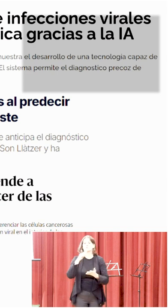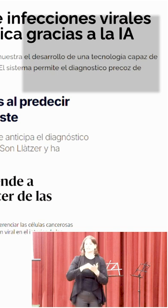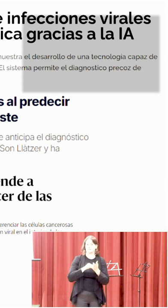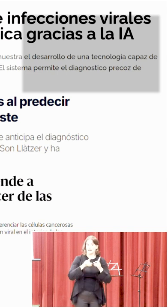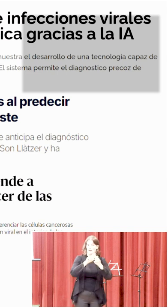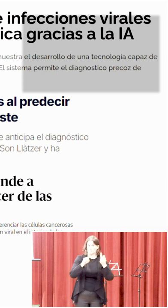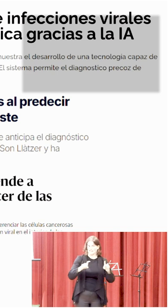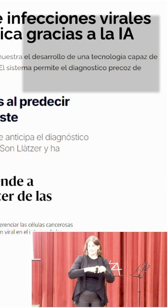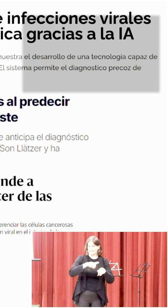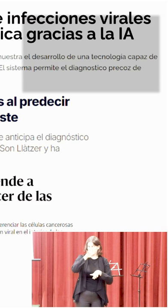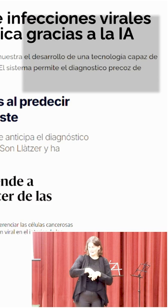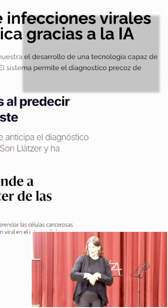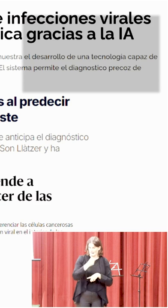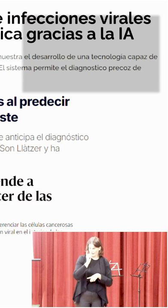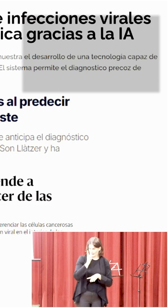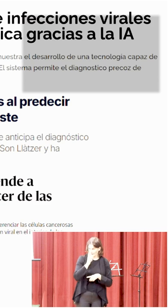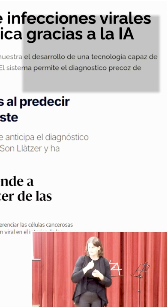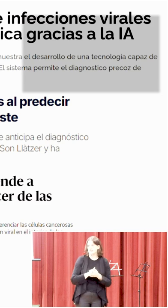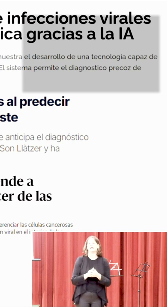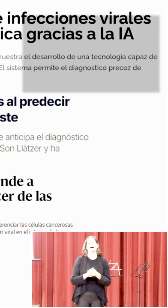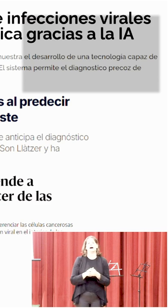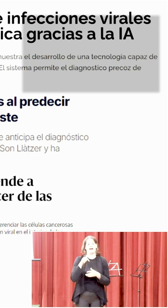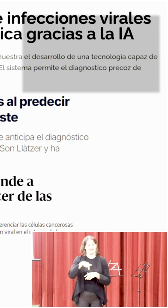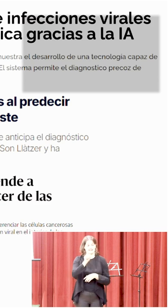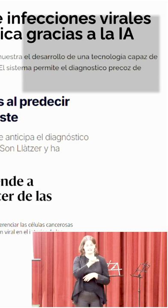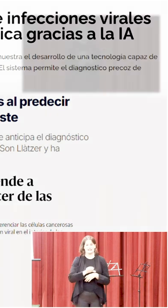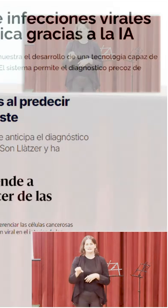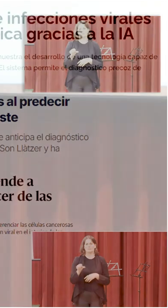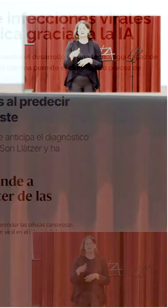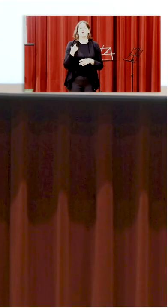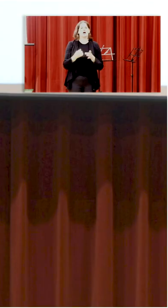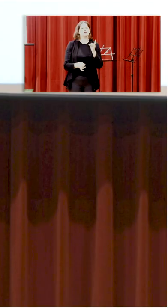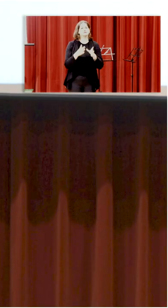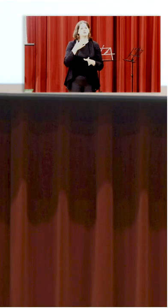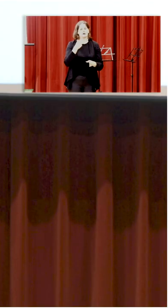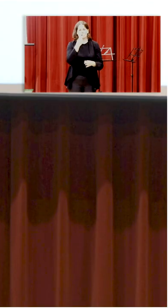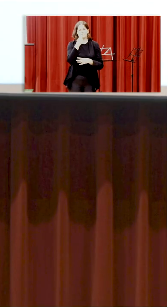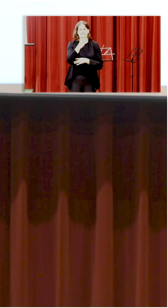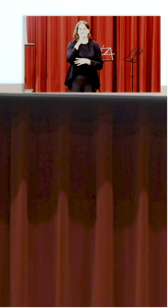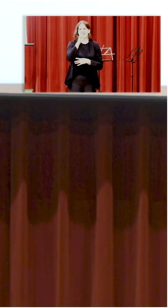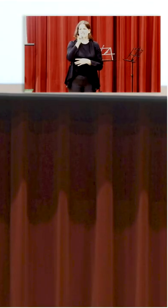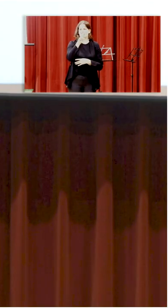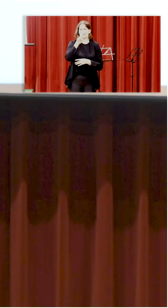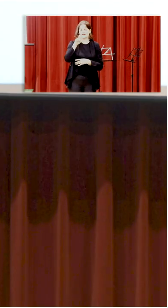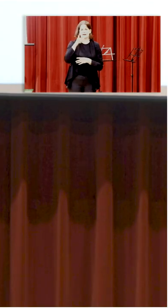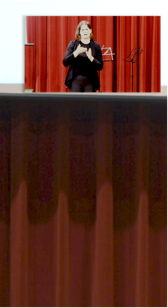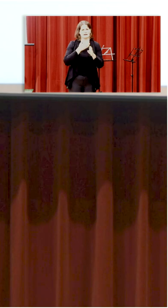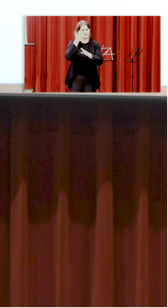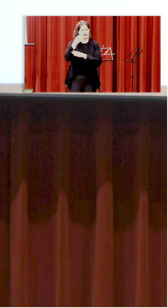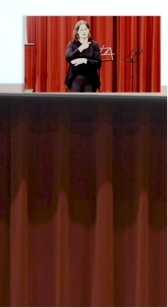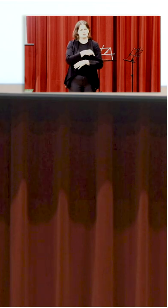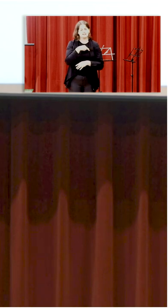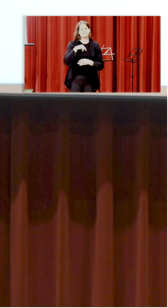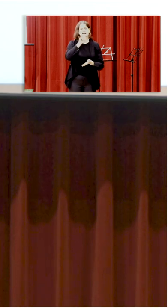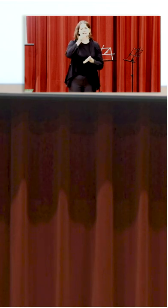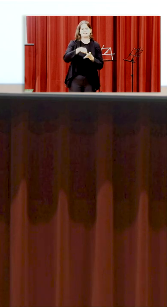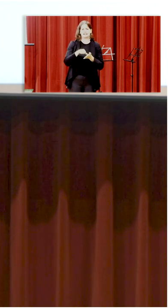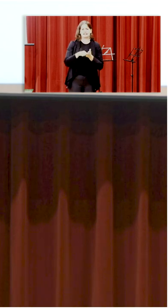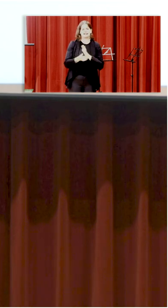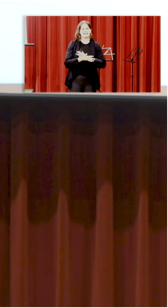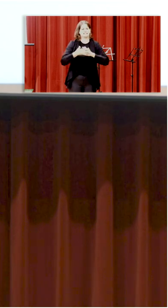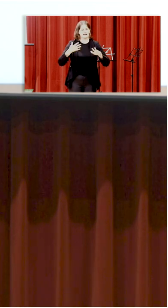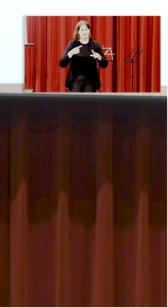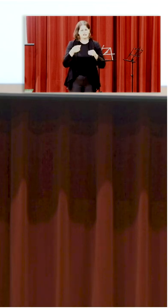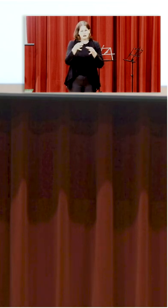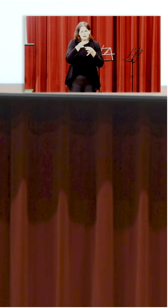Suïssa, el Centre d'Acceleració de Partícules, i tenen una línia sobre el càncer, i ens explicaven que havien sigut capaços